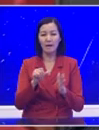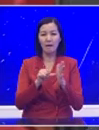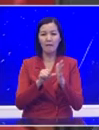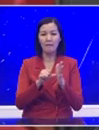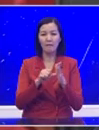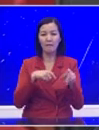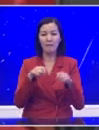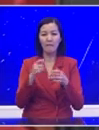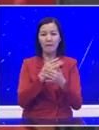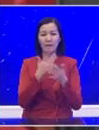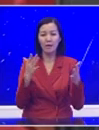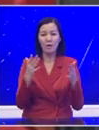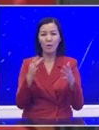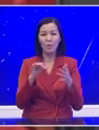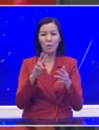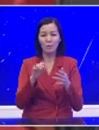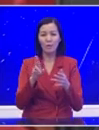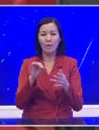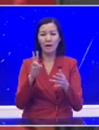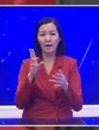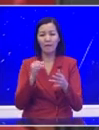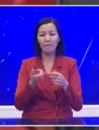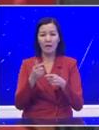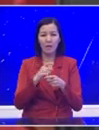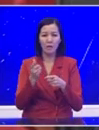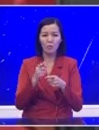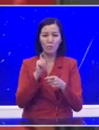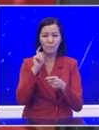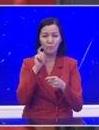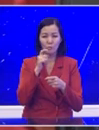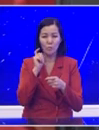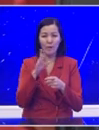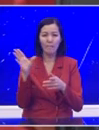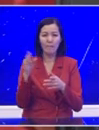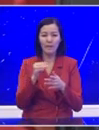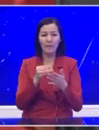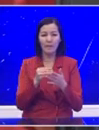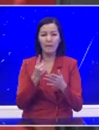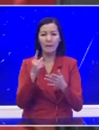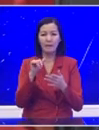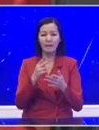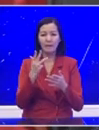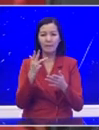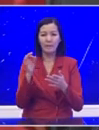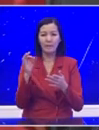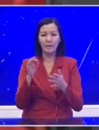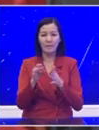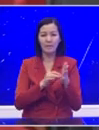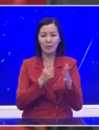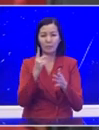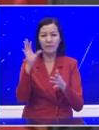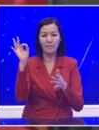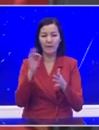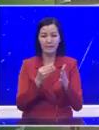тауар бойынша, онт, қант, сұйық май, күріш, картоп, жуай және макарон. Бұл өнімдер елде төтінші жағдай орын алғалы 41%-ға